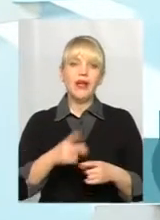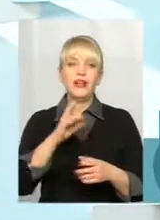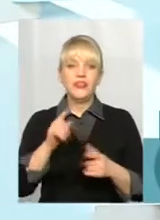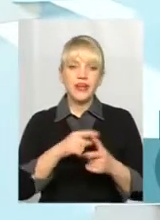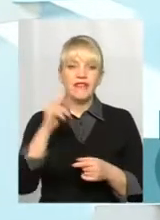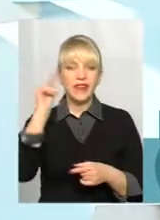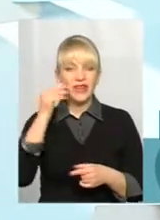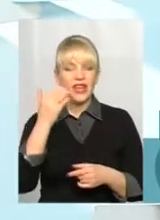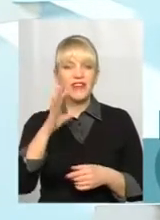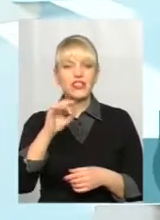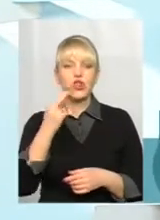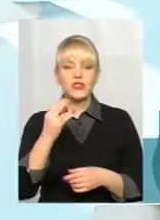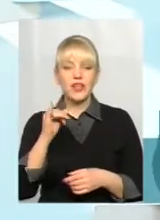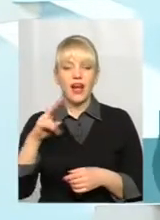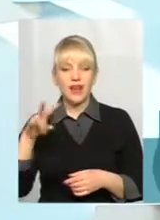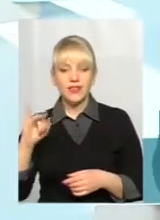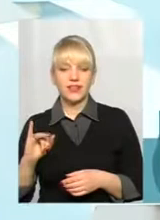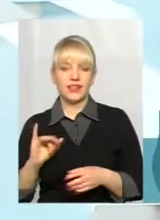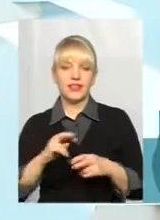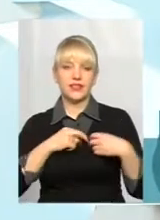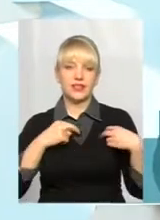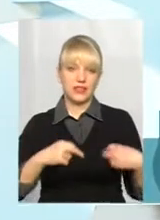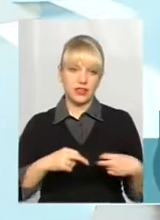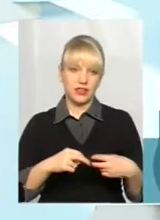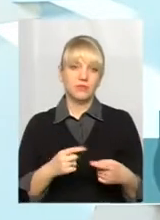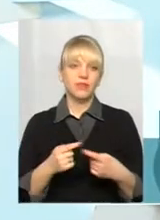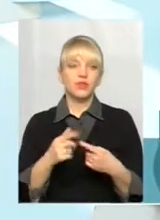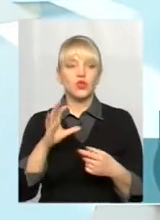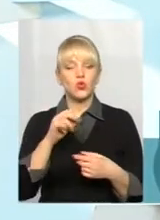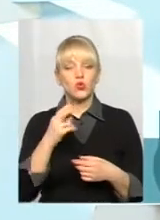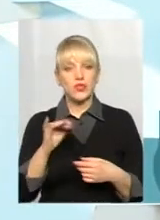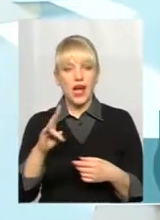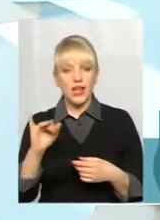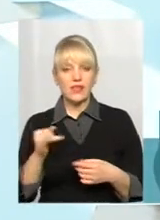соціальні ризики і загрози може нести? Ну, соціальні ризики, знову ж таки, вчора